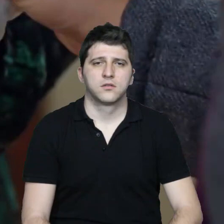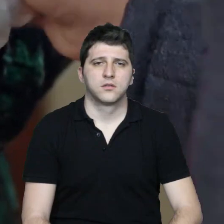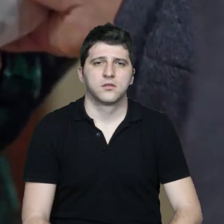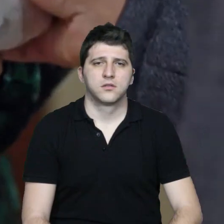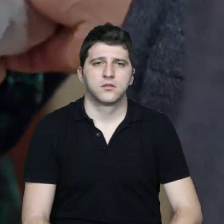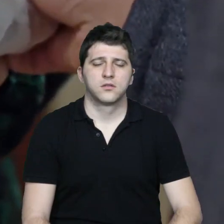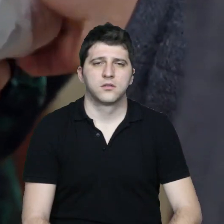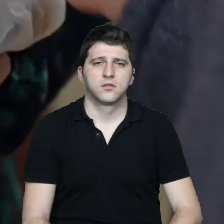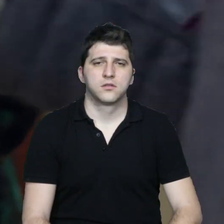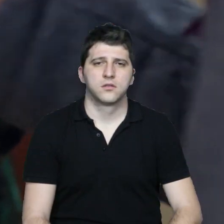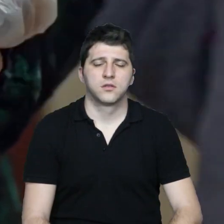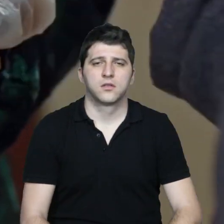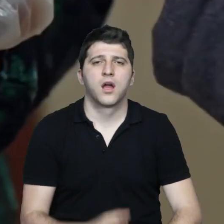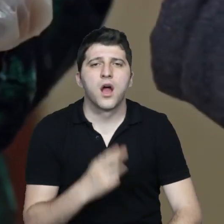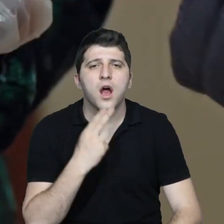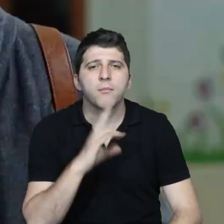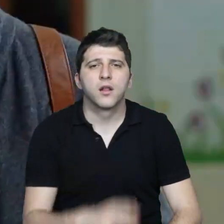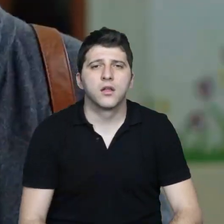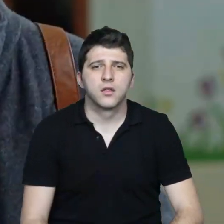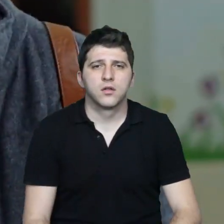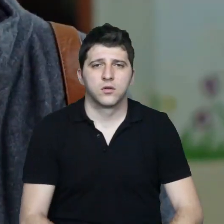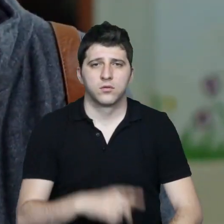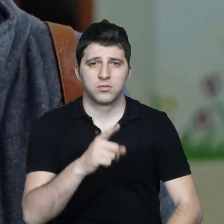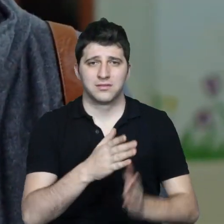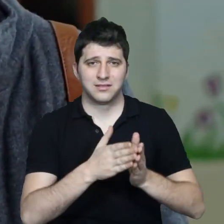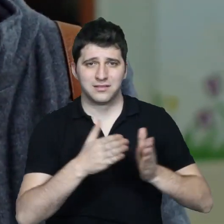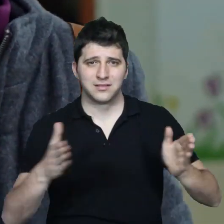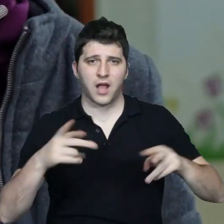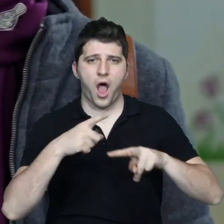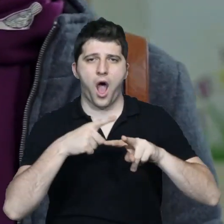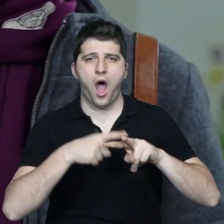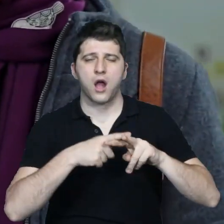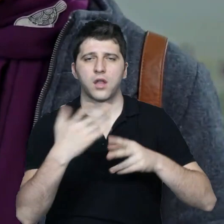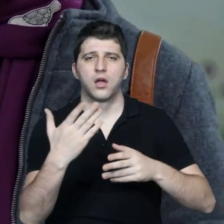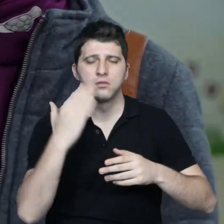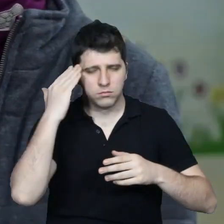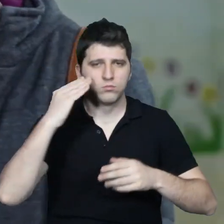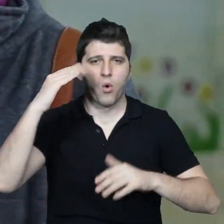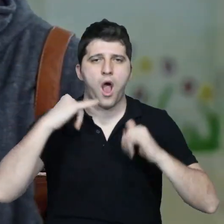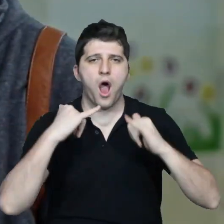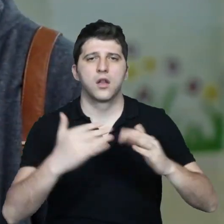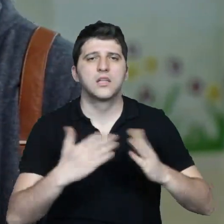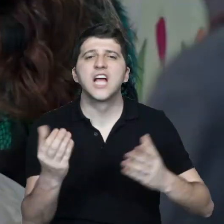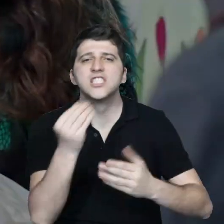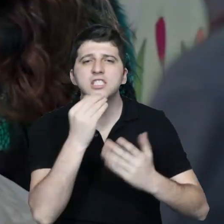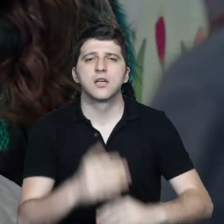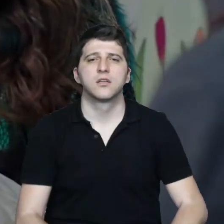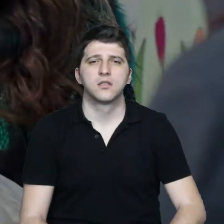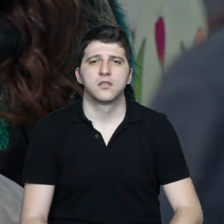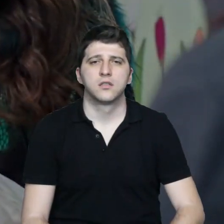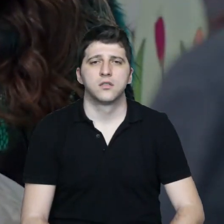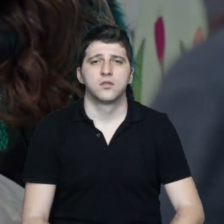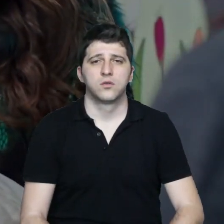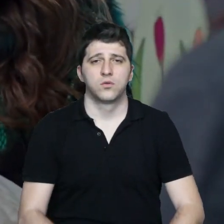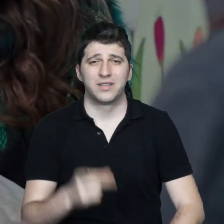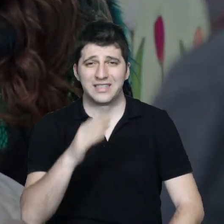Gökçe uzandı poşete. Abla. Buna boylu boyunca Arda'nın ta kendisi sığar. Nasıl yiyecek çocuk bunu? Kız o Nemrut